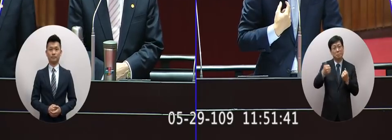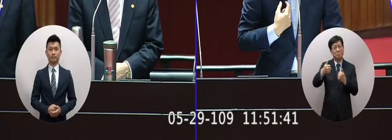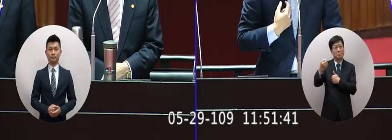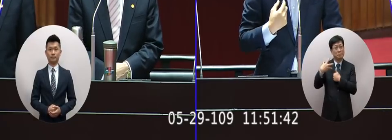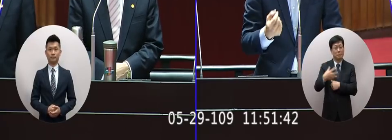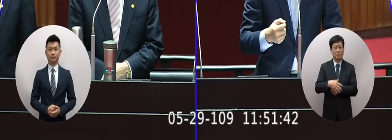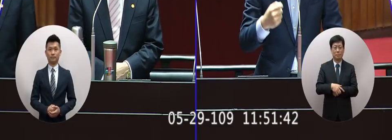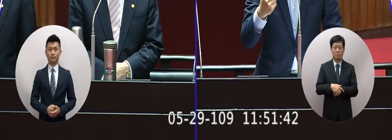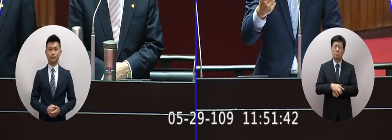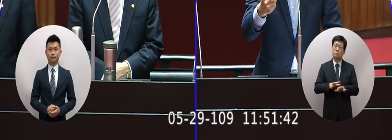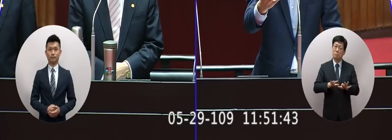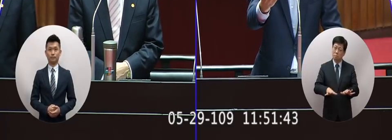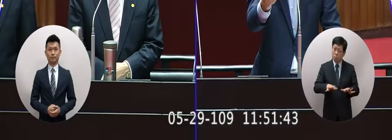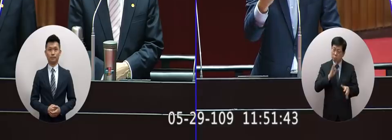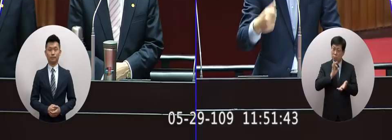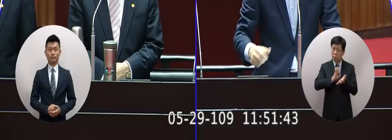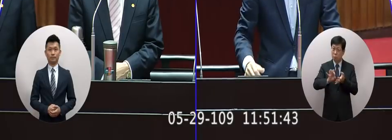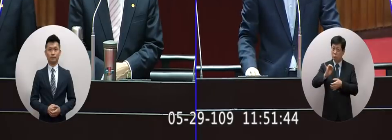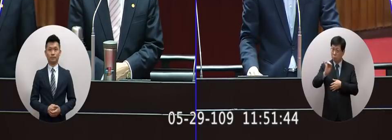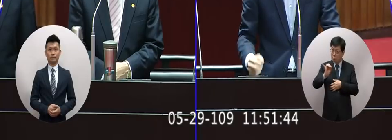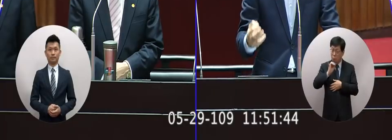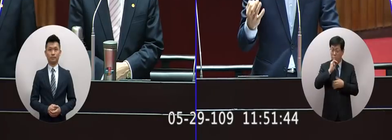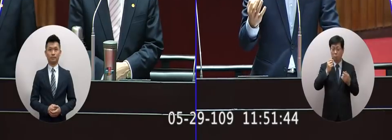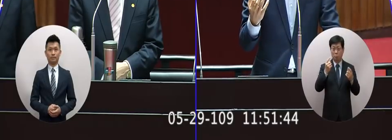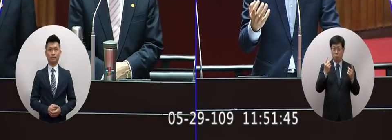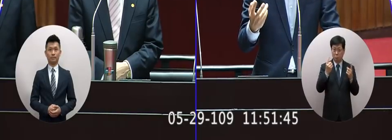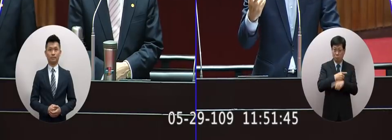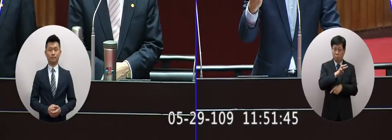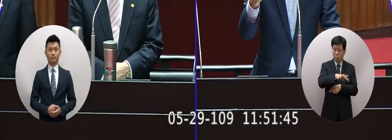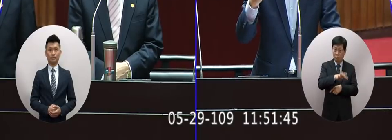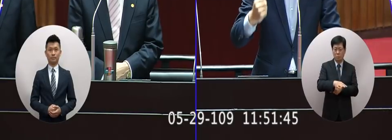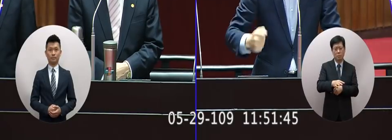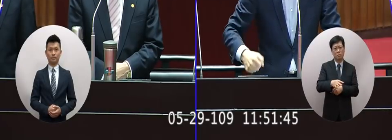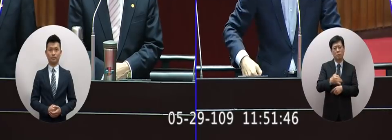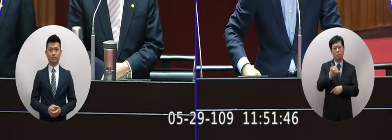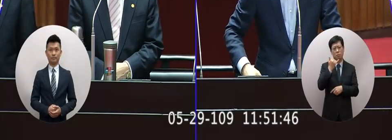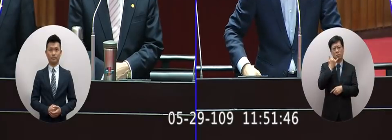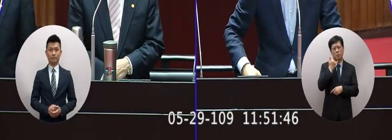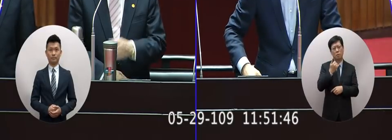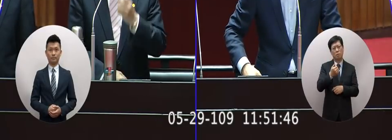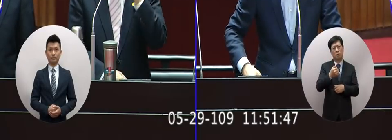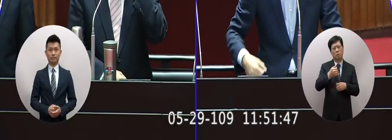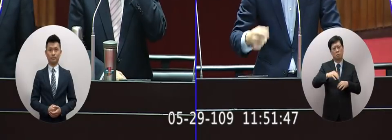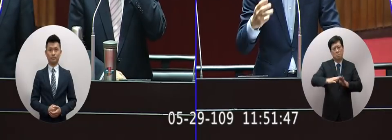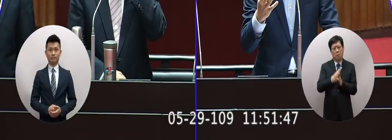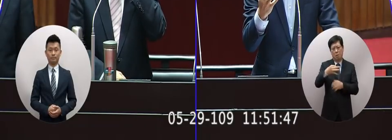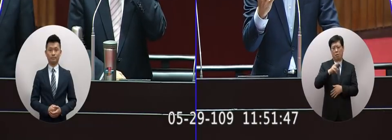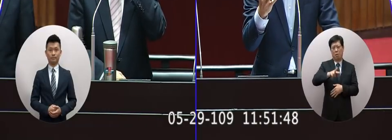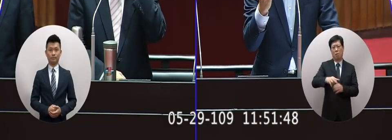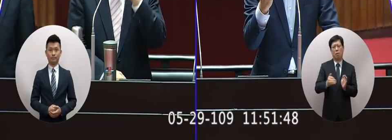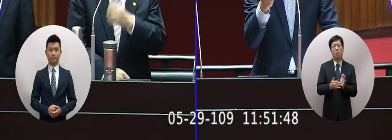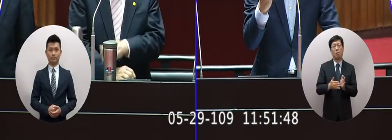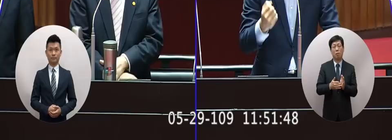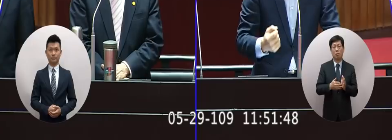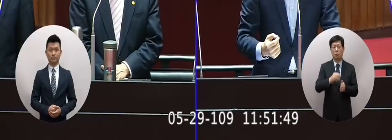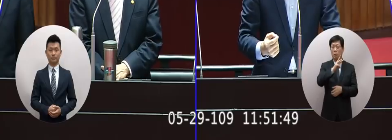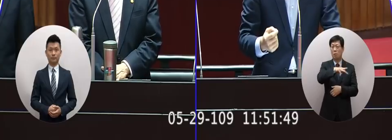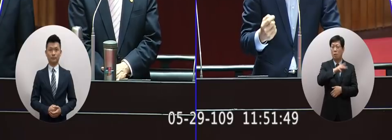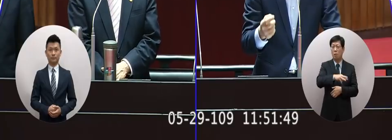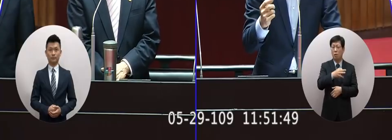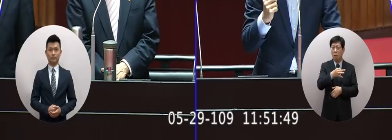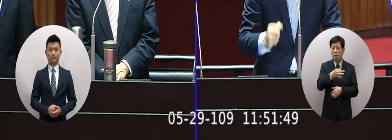跟我讲，现在说花1000换3000，为什么不直接给我2000？他说